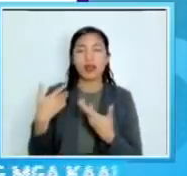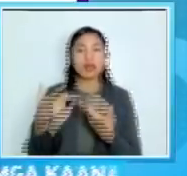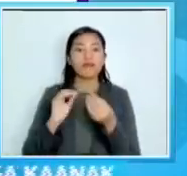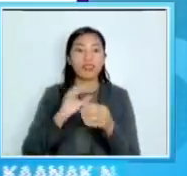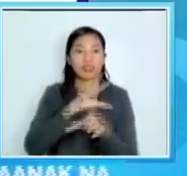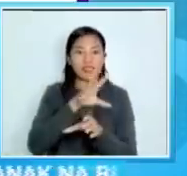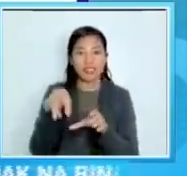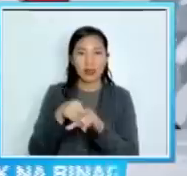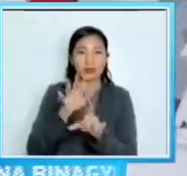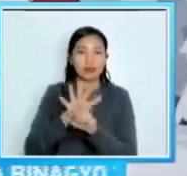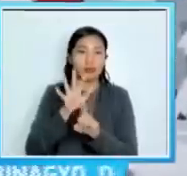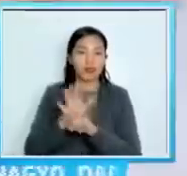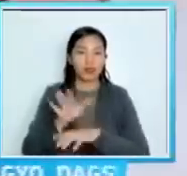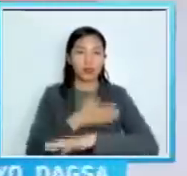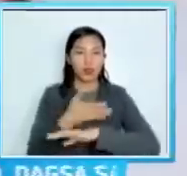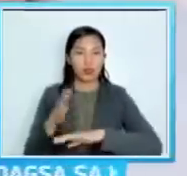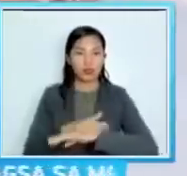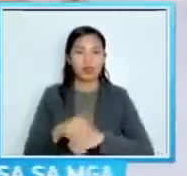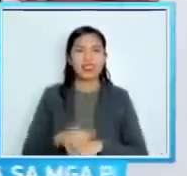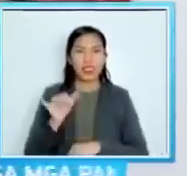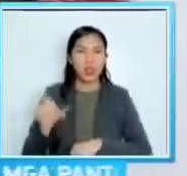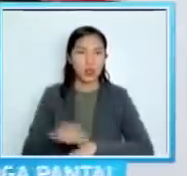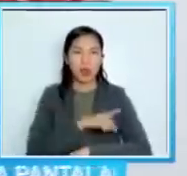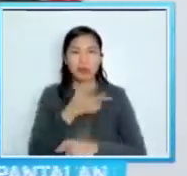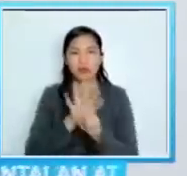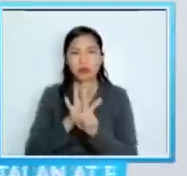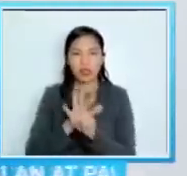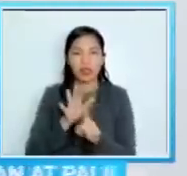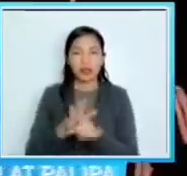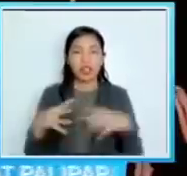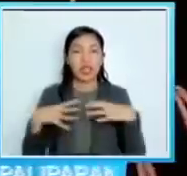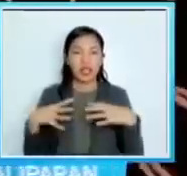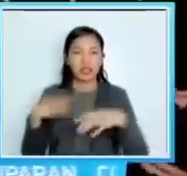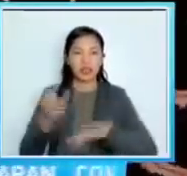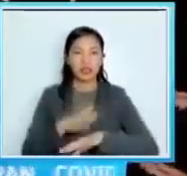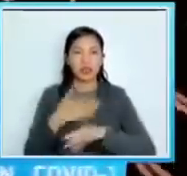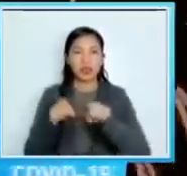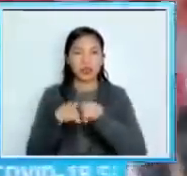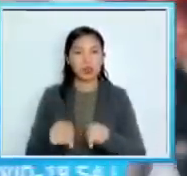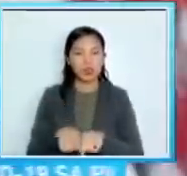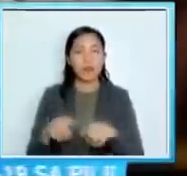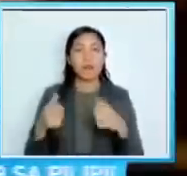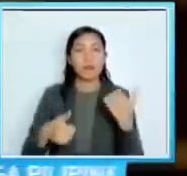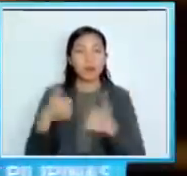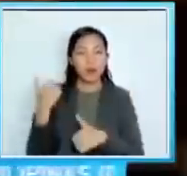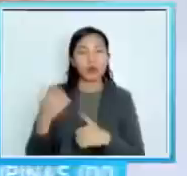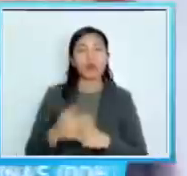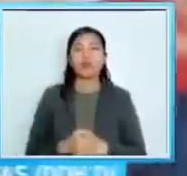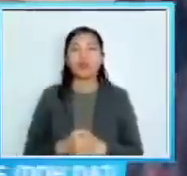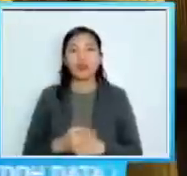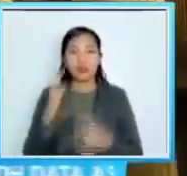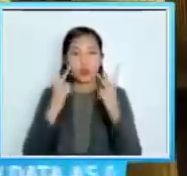sa isang holiday song. Extended din ang record niya bilang artist na may most weeks at number 1 sa Hot 100 chart